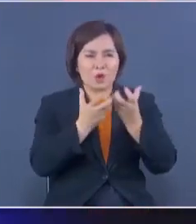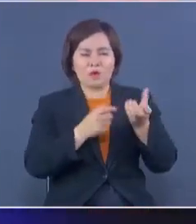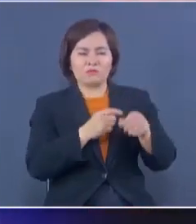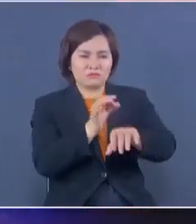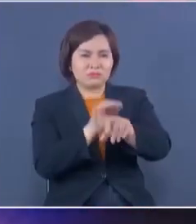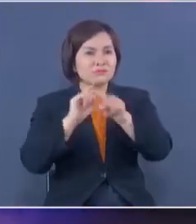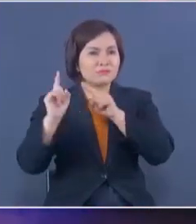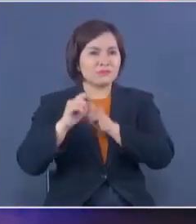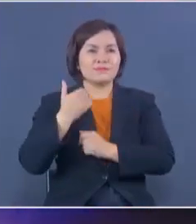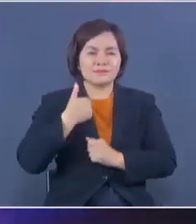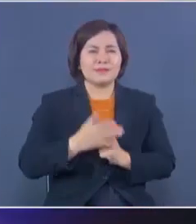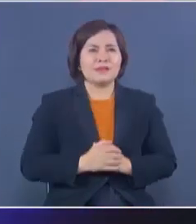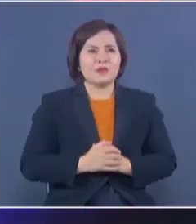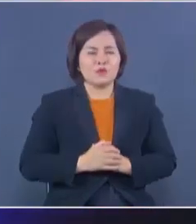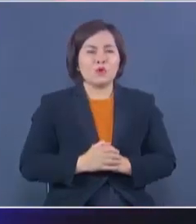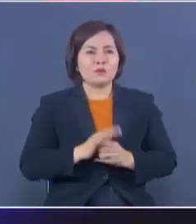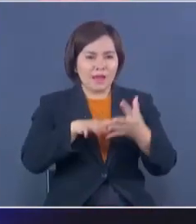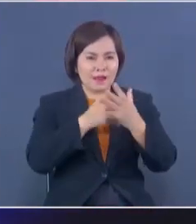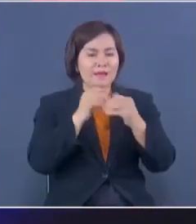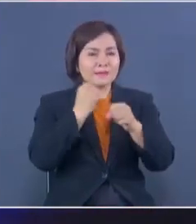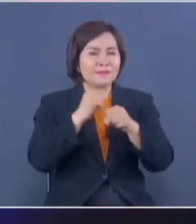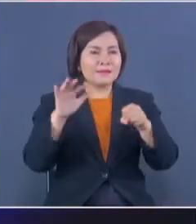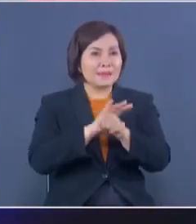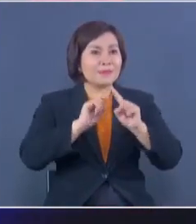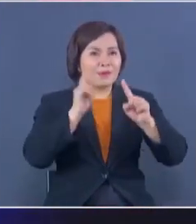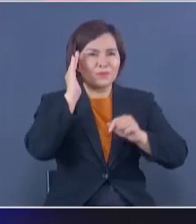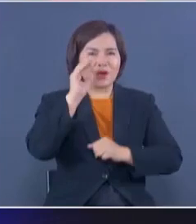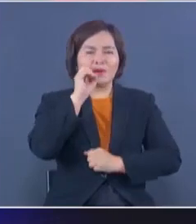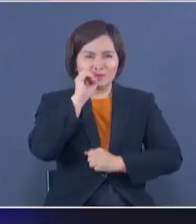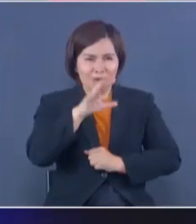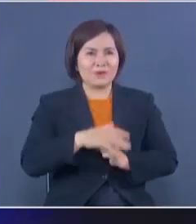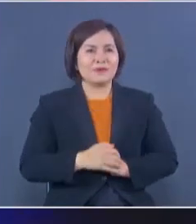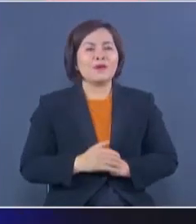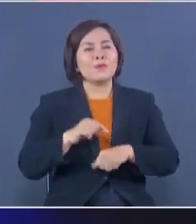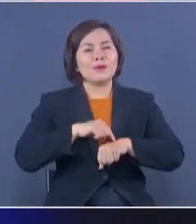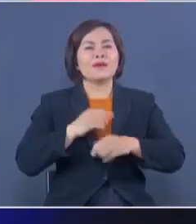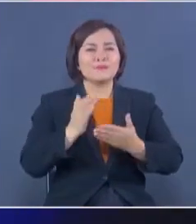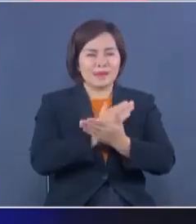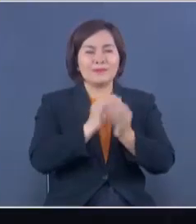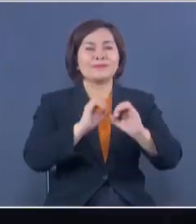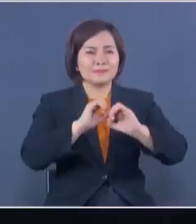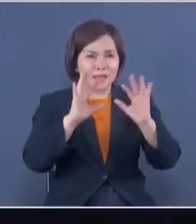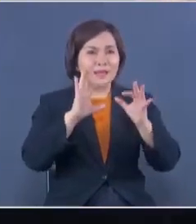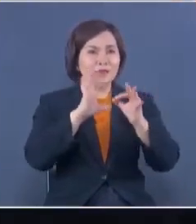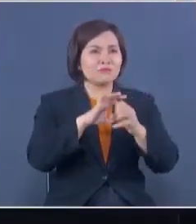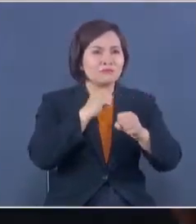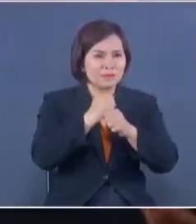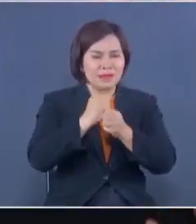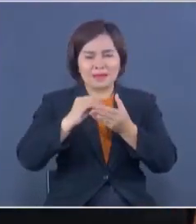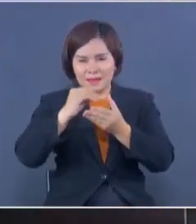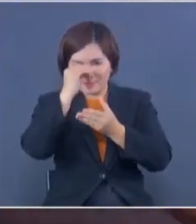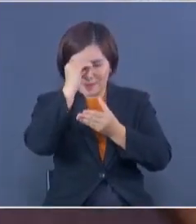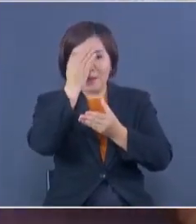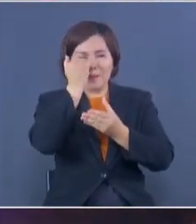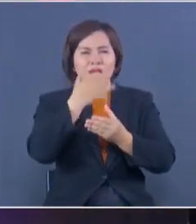แบบไม่ขาดสายเลยและถึงแม้จะคิวทองแค่ไหนแต่ว่าหนุ่มเจมีนายก็บอกเลยค่ะว่าแบ่งเวลาชัดเจนทั้งเรื่องงานแล้วก็เรื่องการเรียนเพราะ